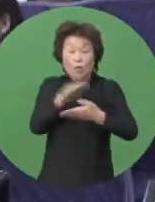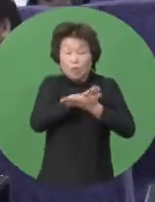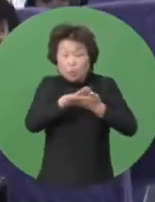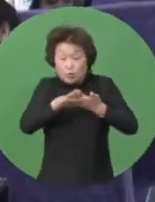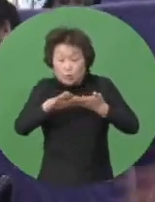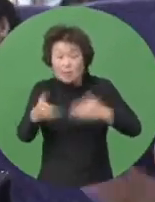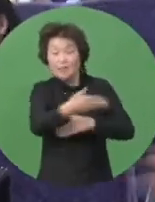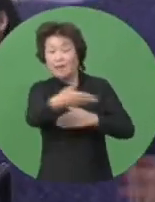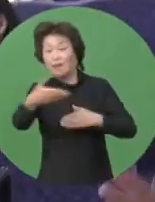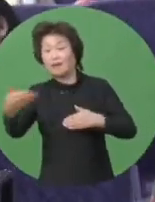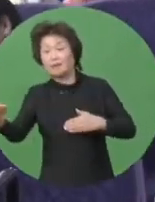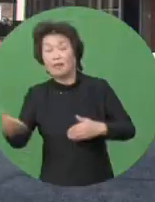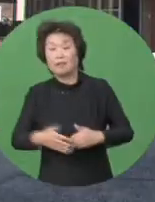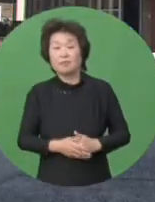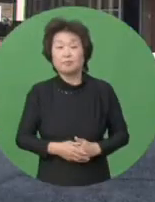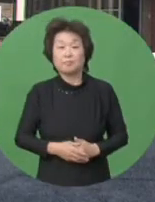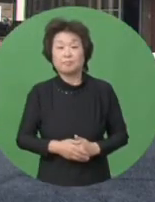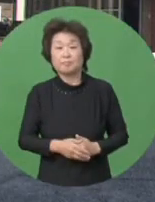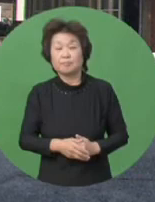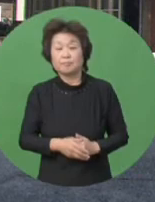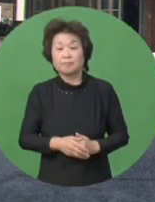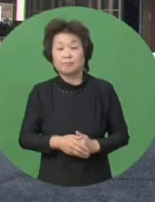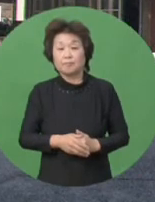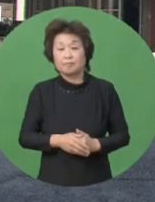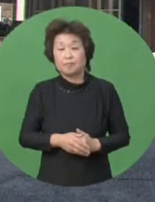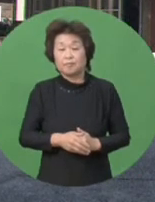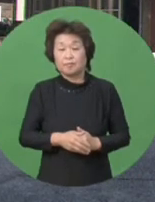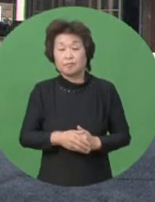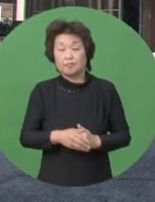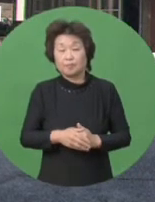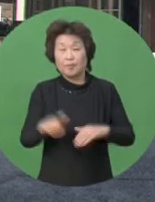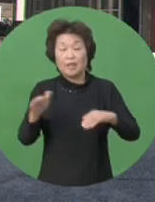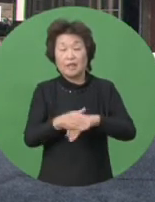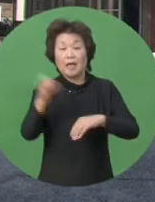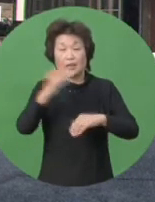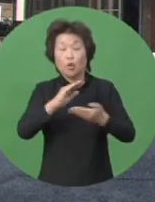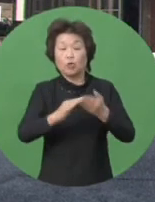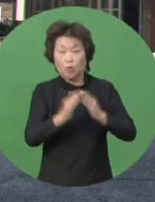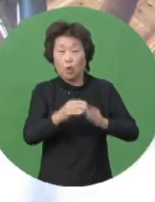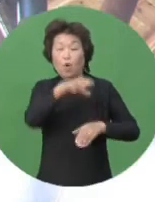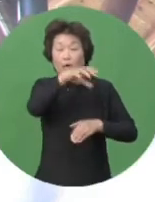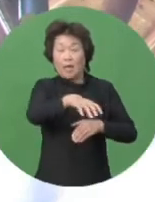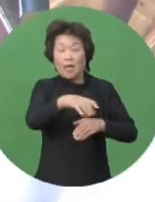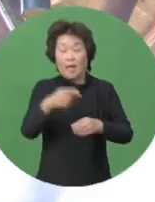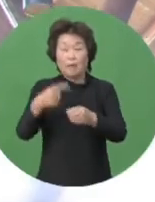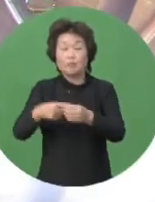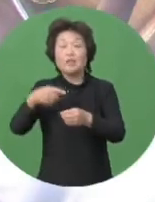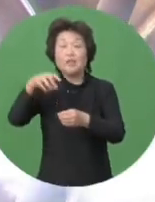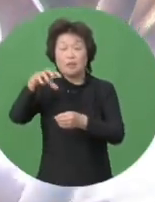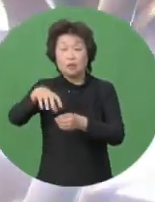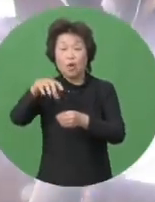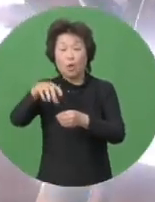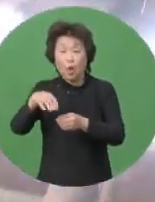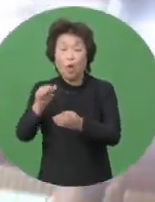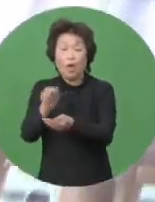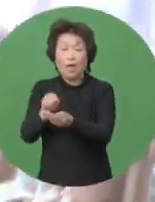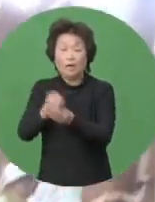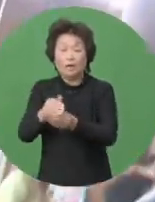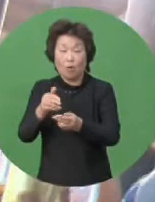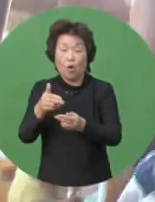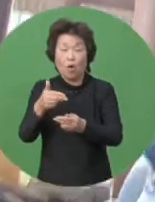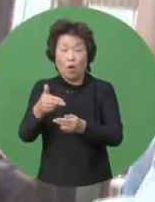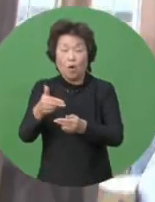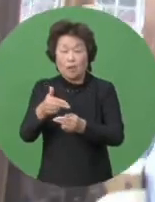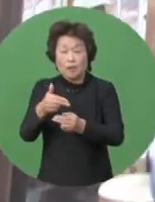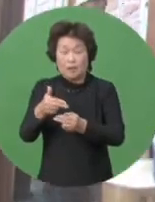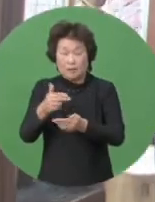岸線。一行は海陽町のマゼの丘から麦町の貝の資料館、モラスコ麦